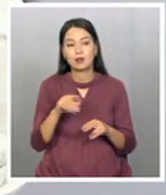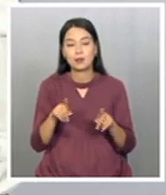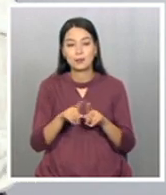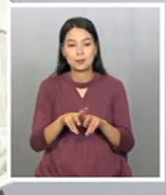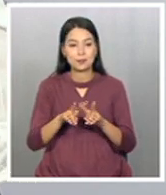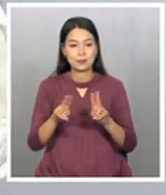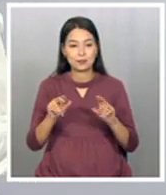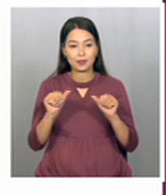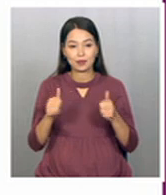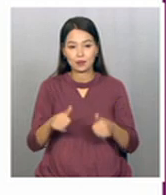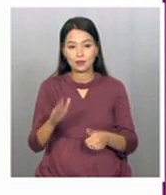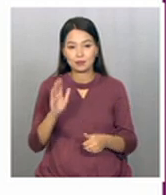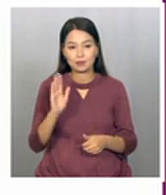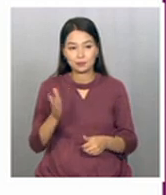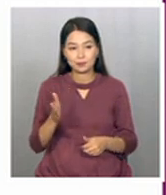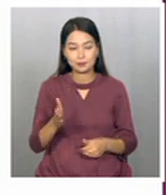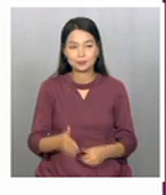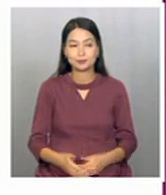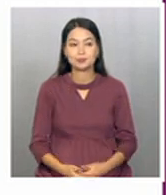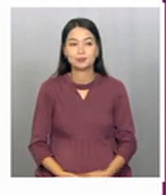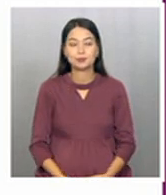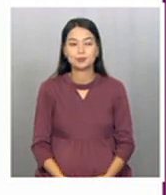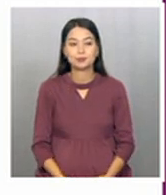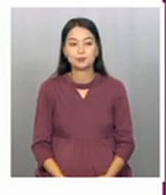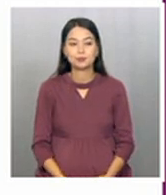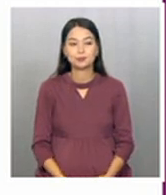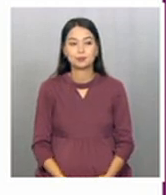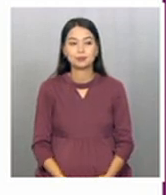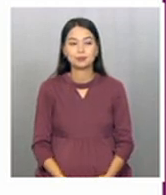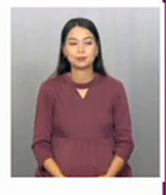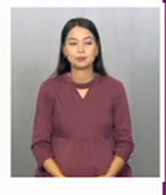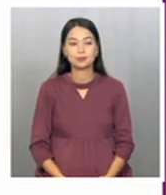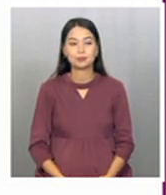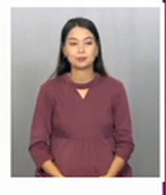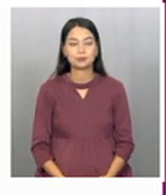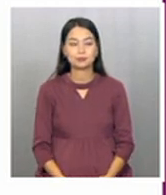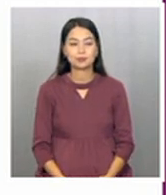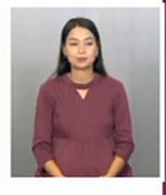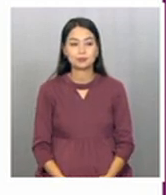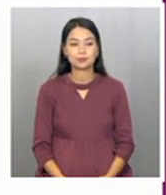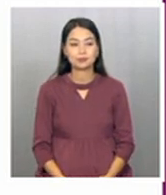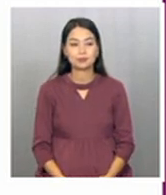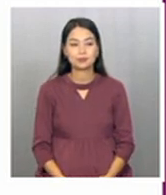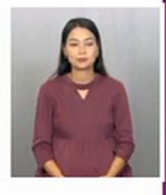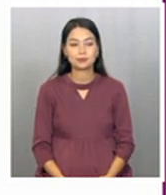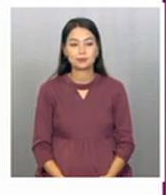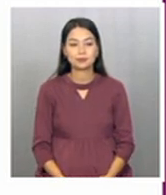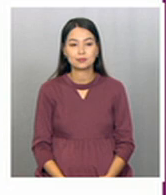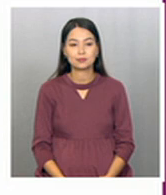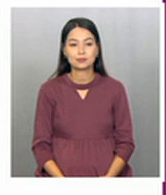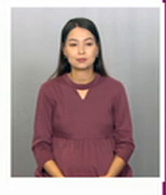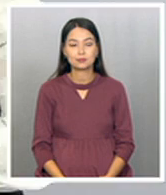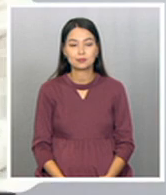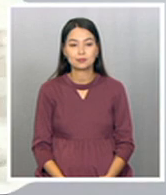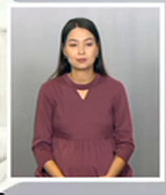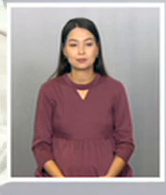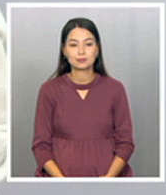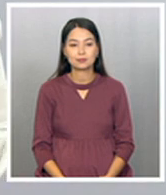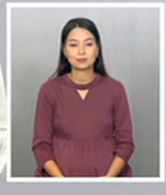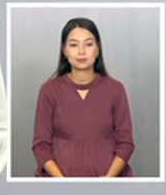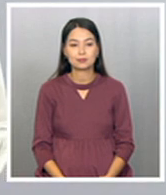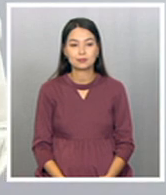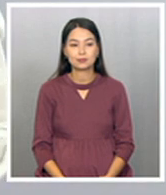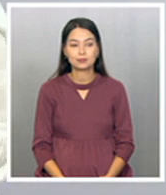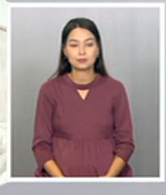Әрине, n1 векторы тең t көбейтілген n2 векторына тең болатындай t саны табылу керек. Мұндағы